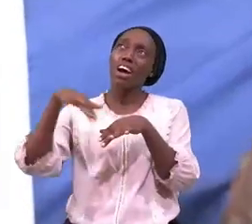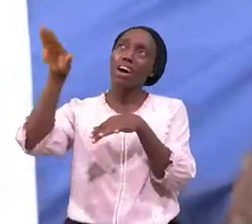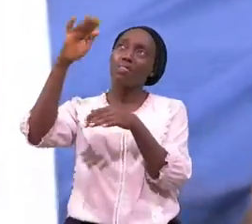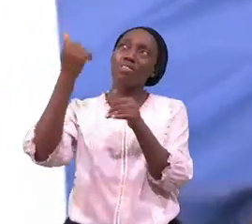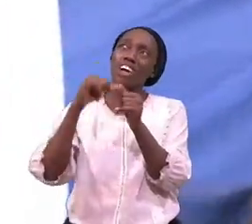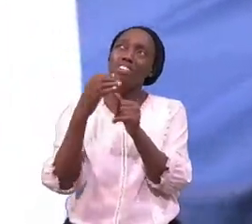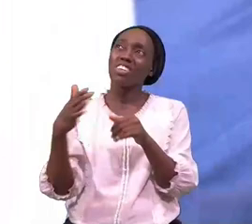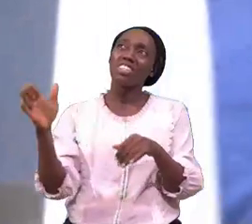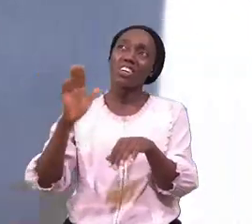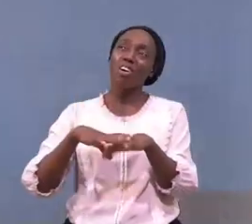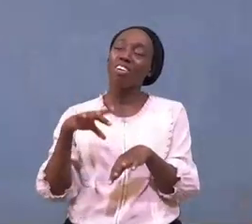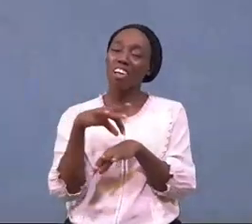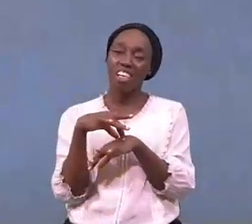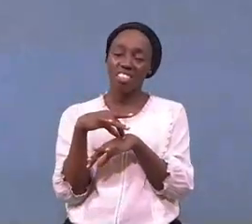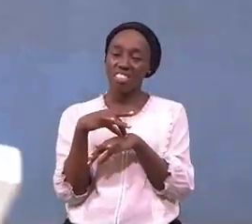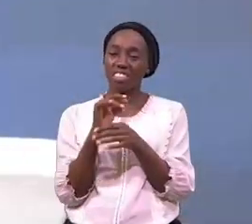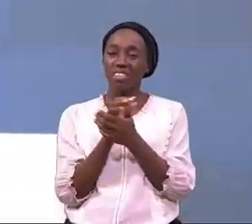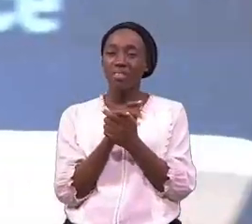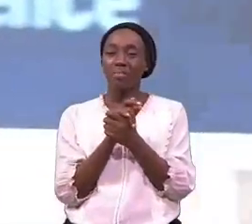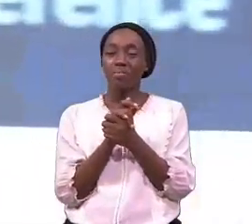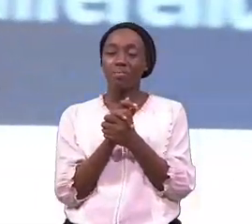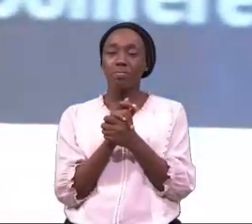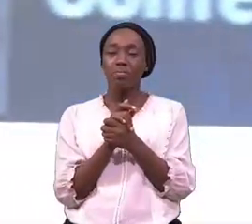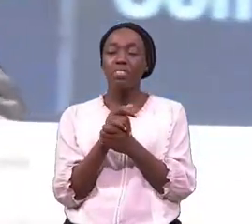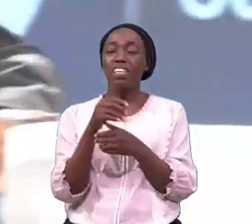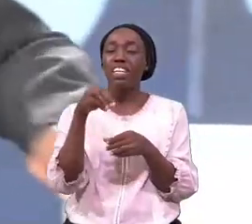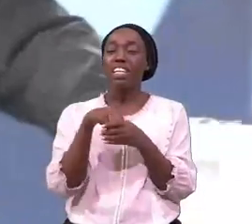Et je vais l'aimer au-dessus de toutes choses sur la terre.